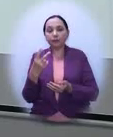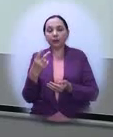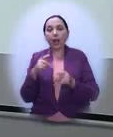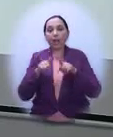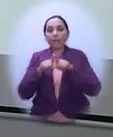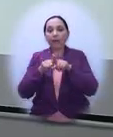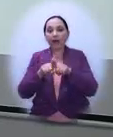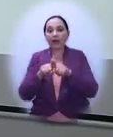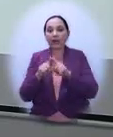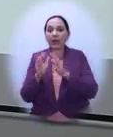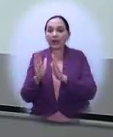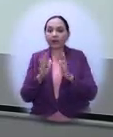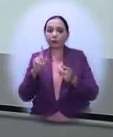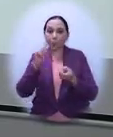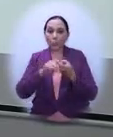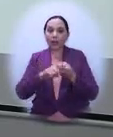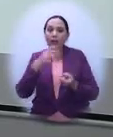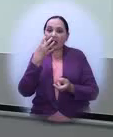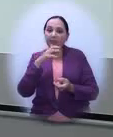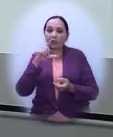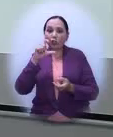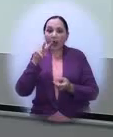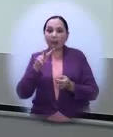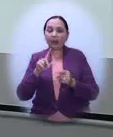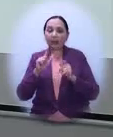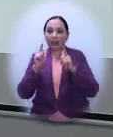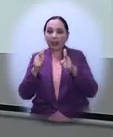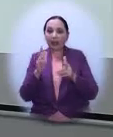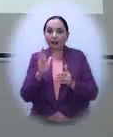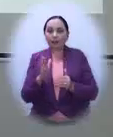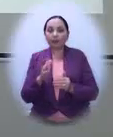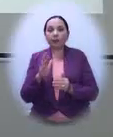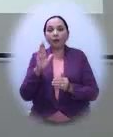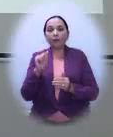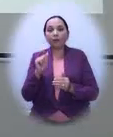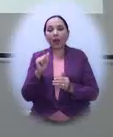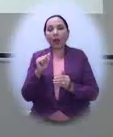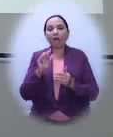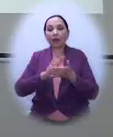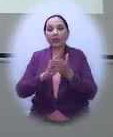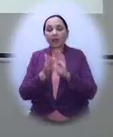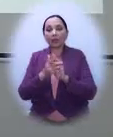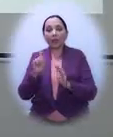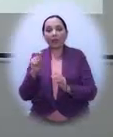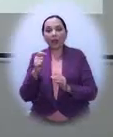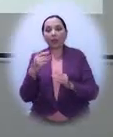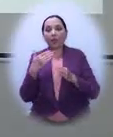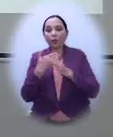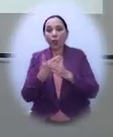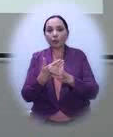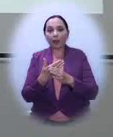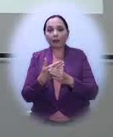parallel ravishda ulangan qizdirish elementiga keladi. Va vaziyatlar kaliti